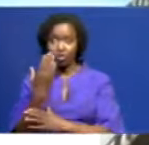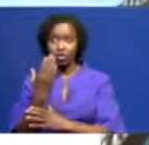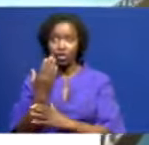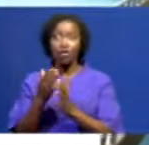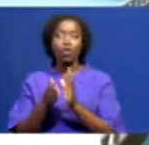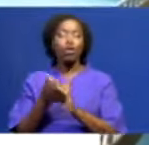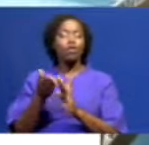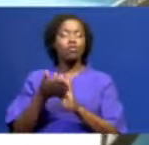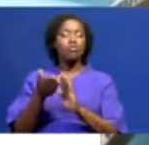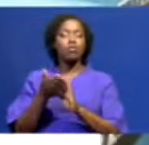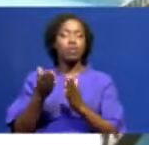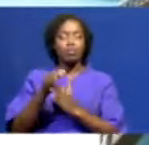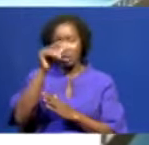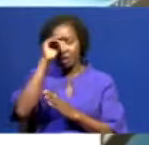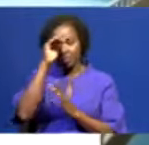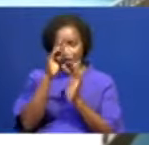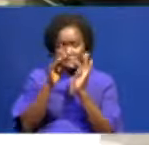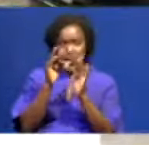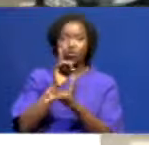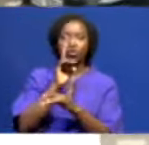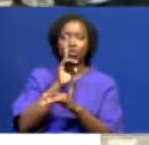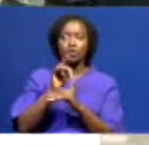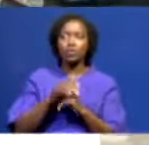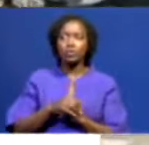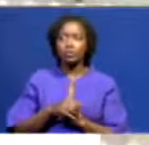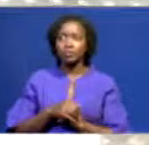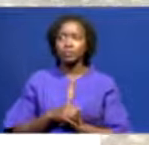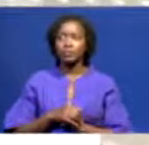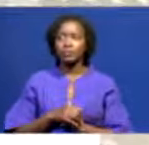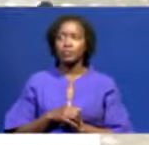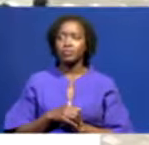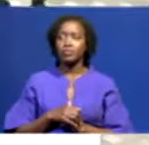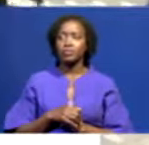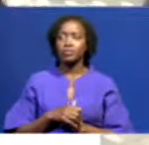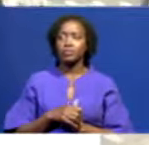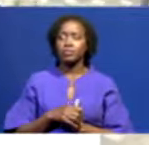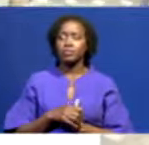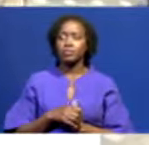zaidi za serikali mitandaoni hapo kesho. Abdiaziz Hashim, Darubini.